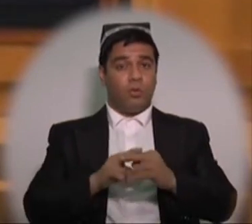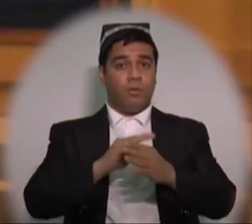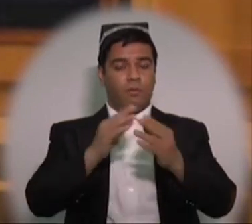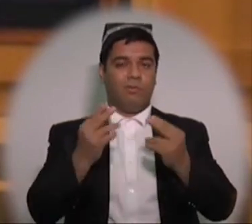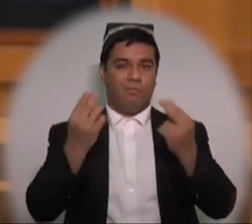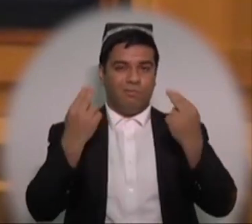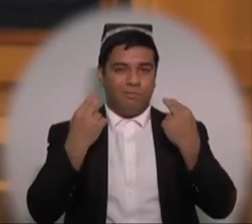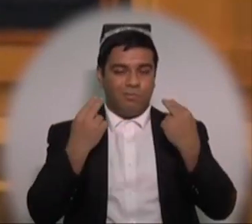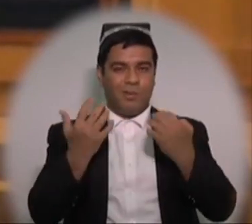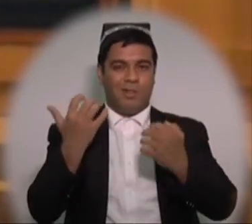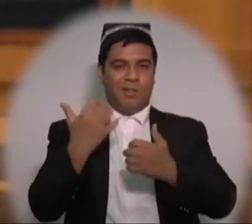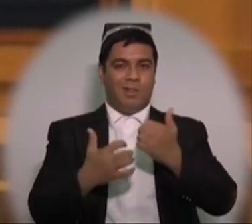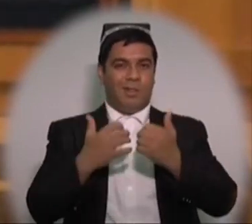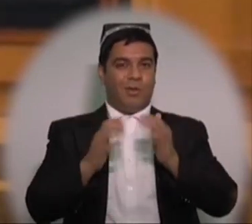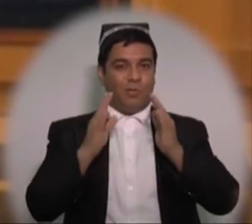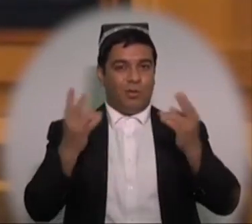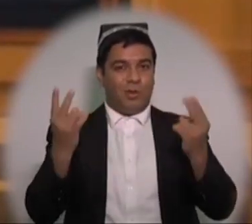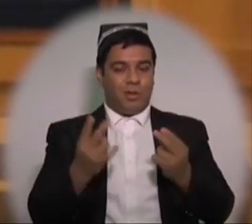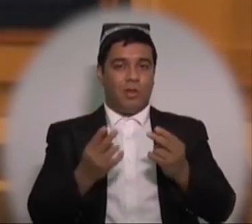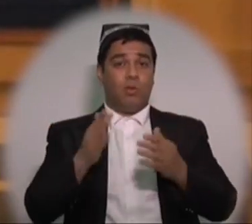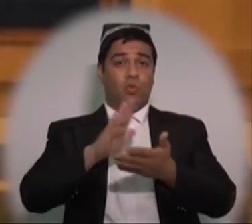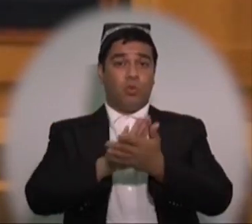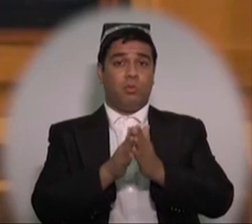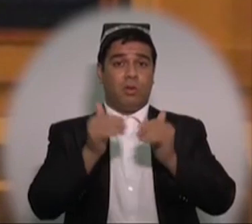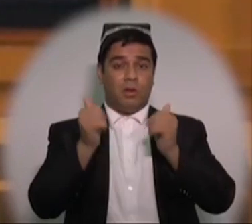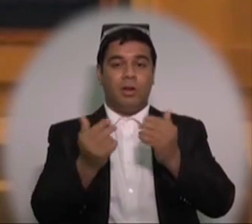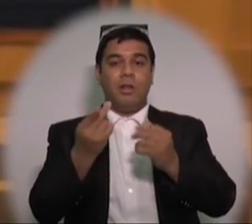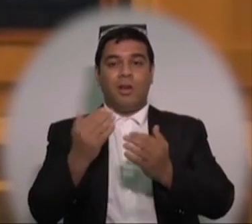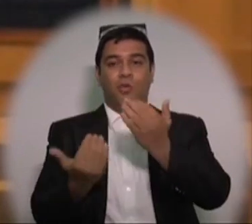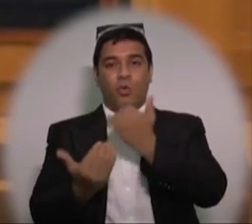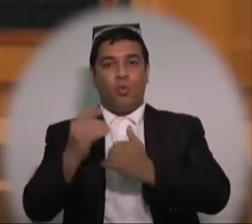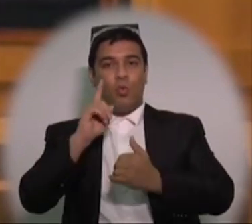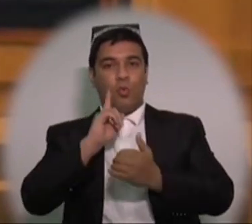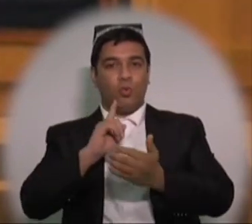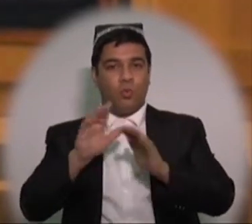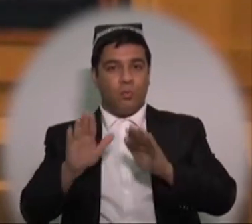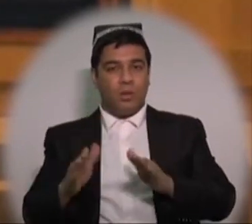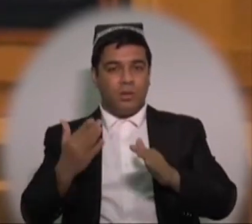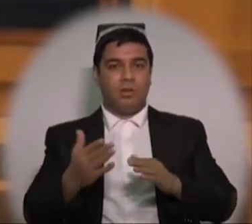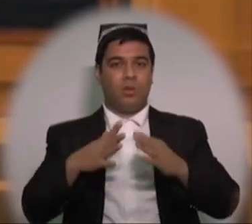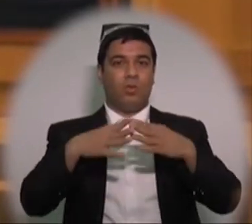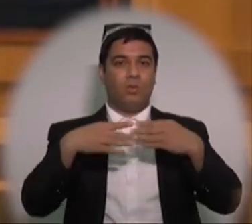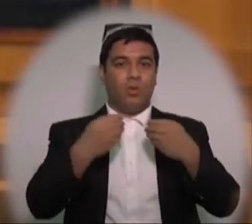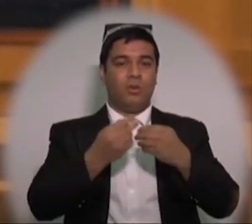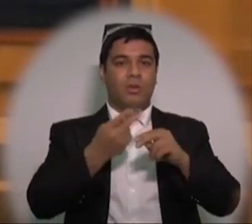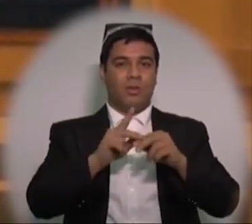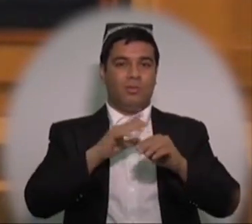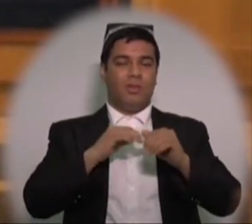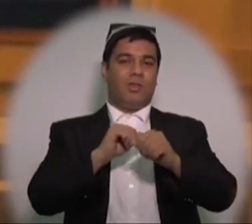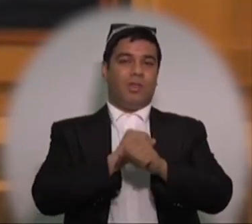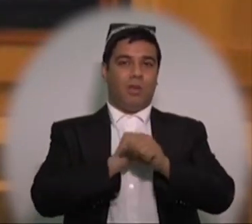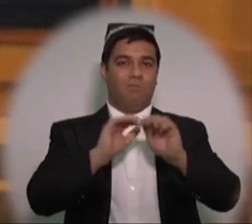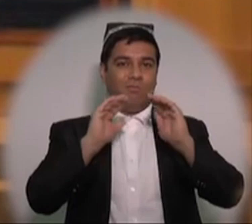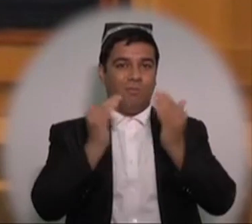mu'tadil bo'lish, yaxshi bir yashash uchun tahoratiga, g'usliga, oila a'zolarini yaxshilab